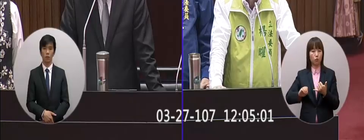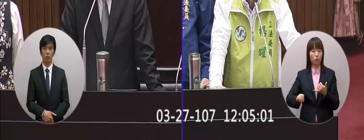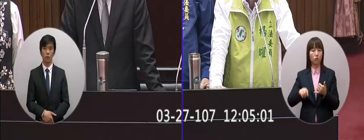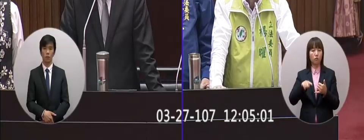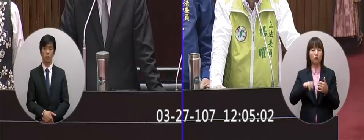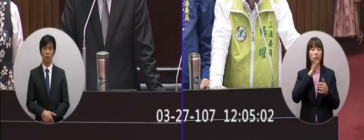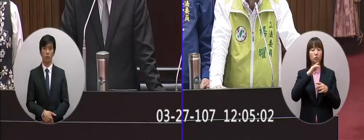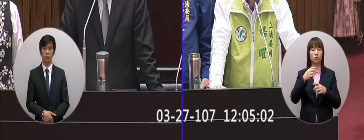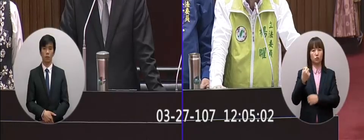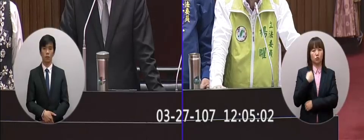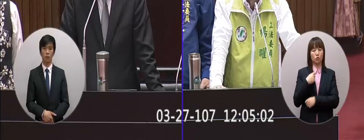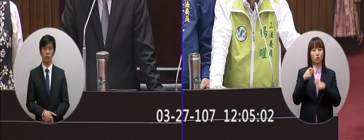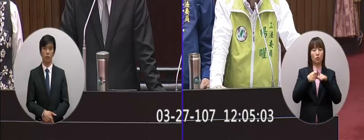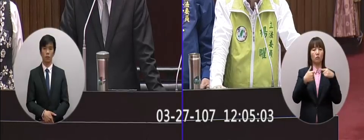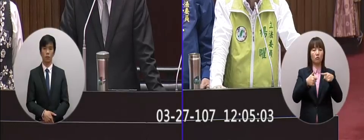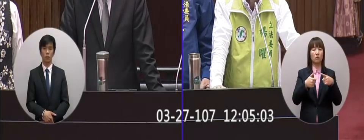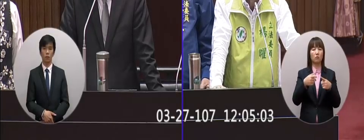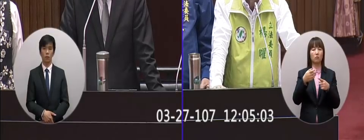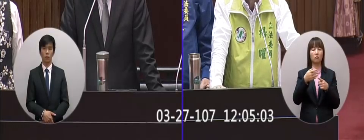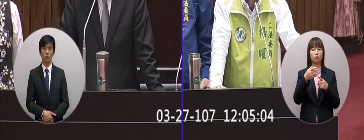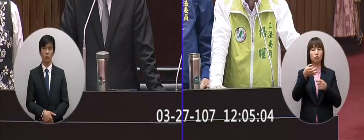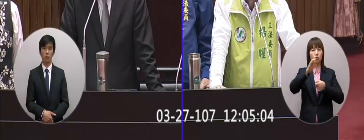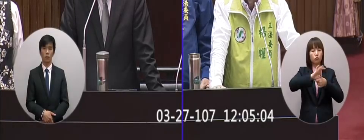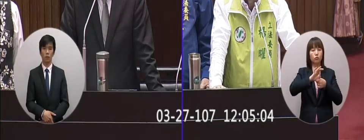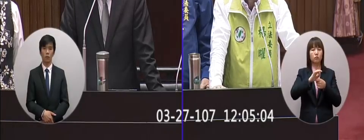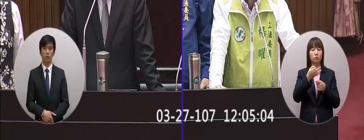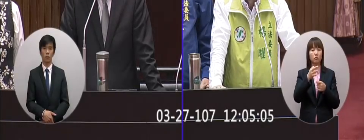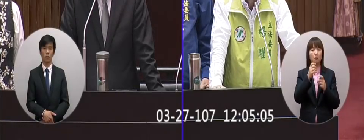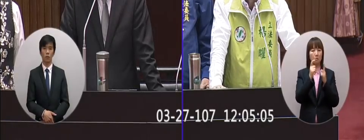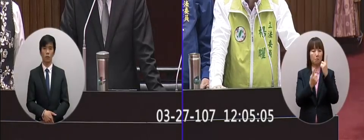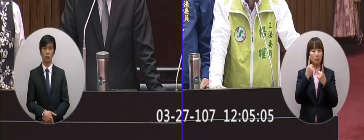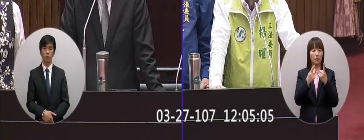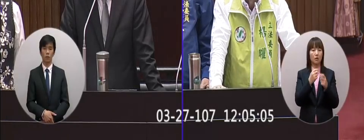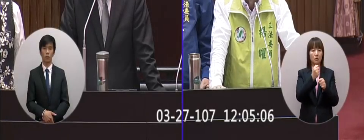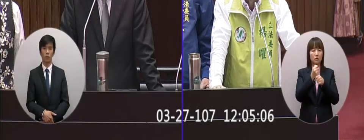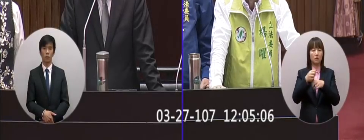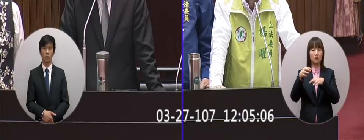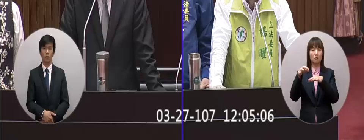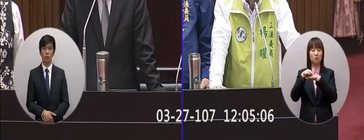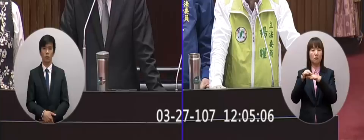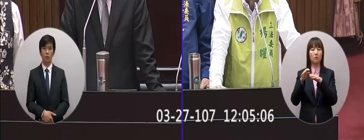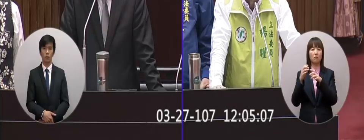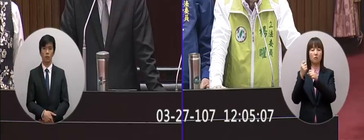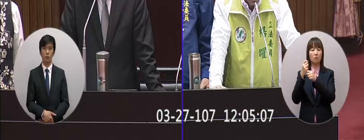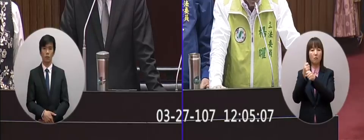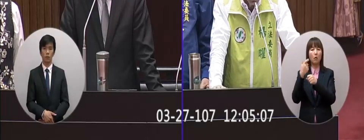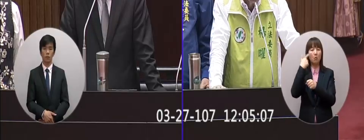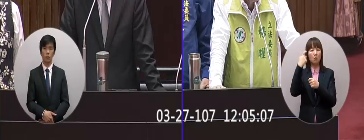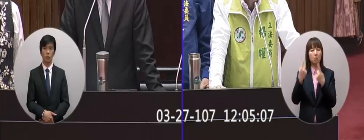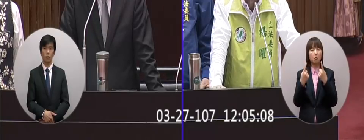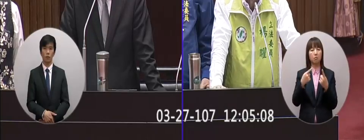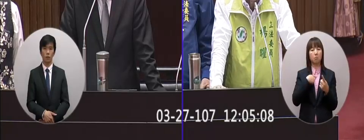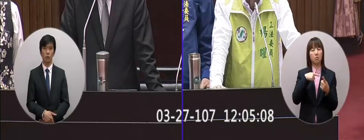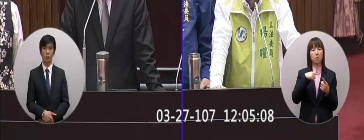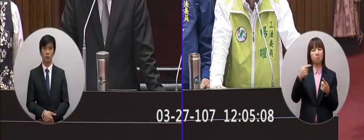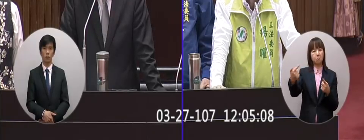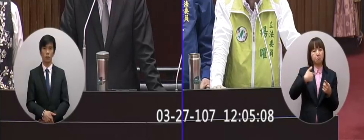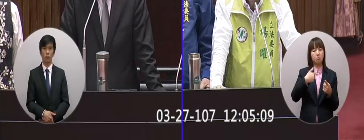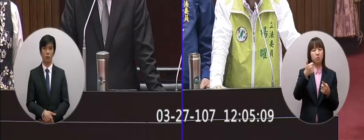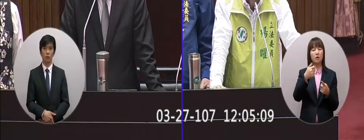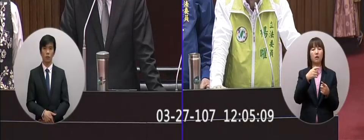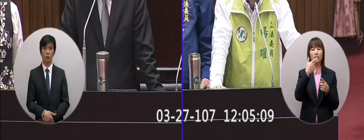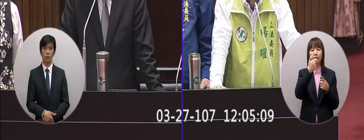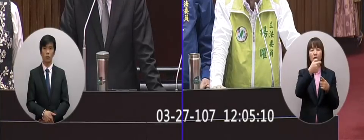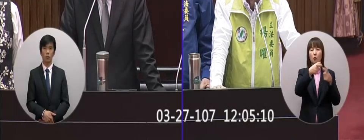的军公教的离岛加级确实比金马差了很多。那谢谢院长的